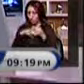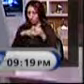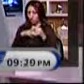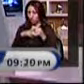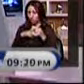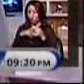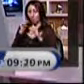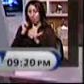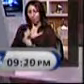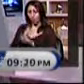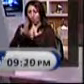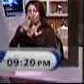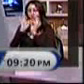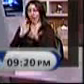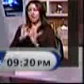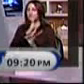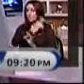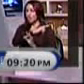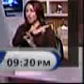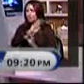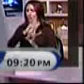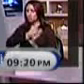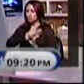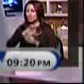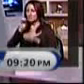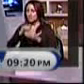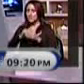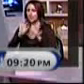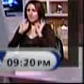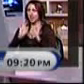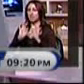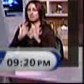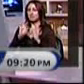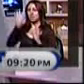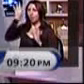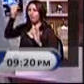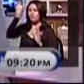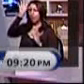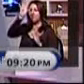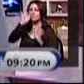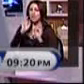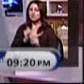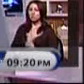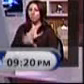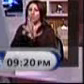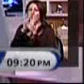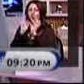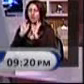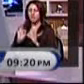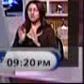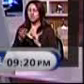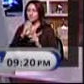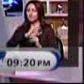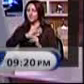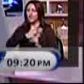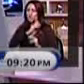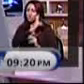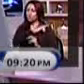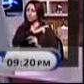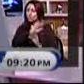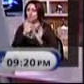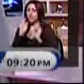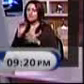ديمقراطيه حقيقيه يجب ان احنا نبني ديمقراطيه، ده معمول به في معظم الدول الديمقراطيه، وكان معمولا به في مصر لغايه السبعينيات، وكل